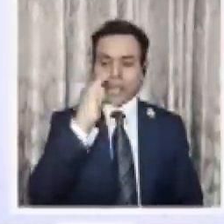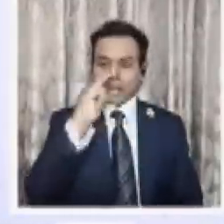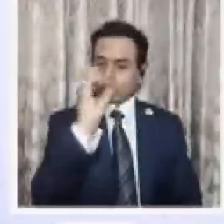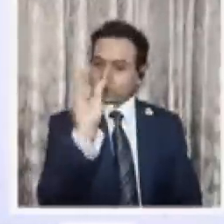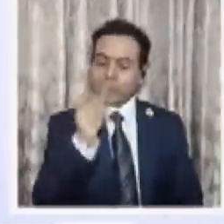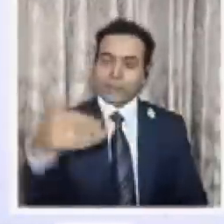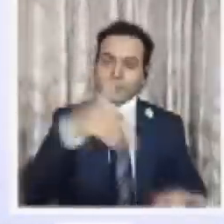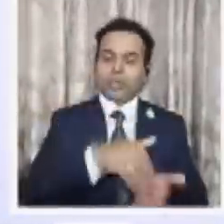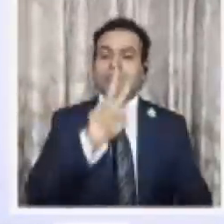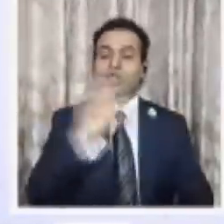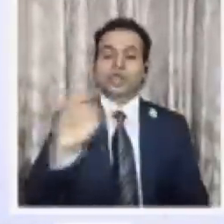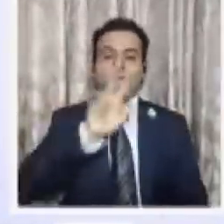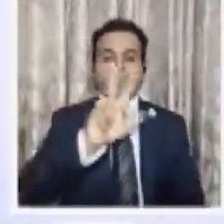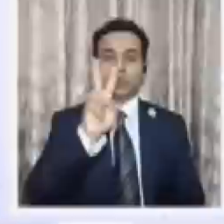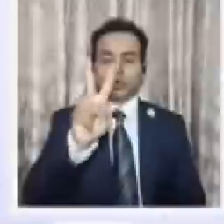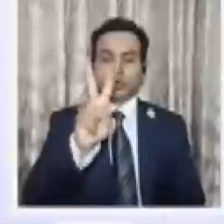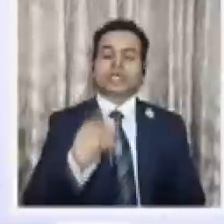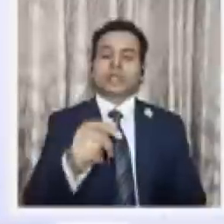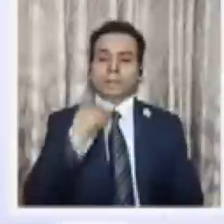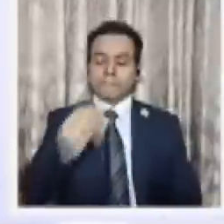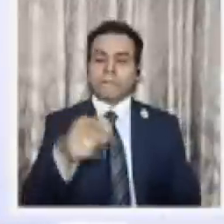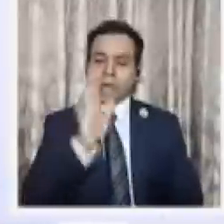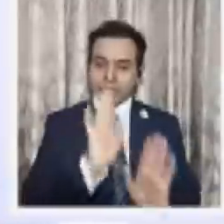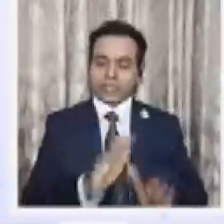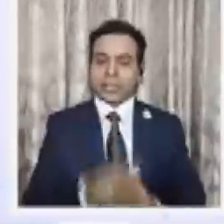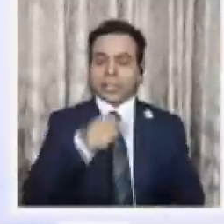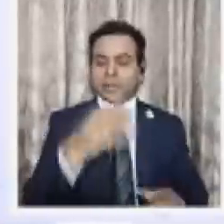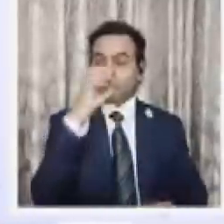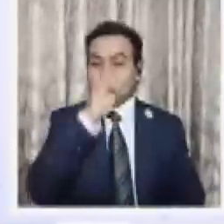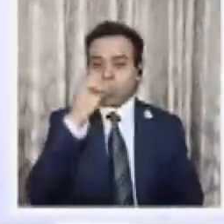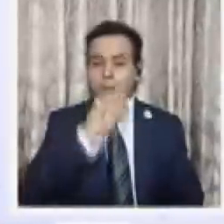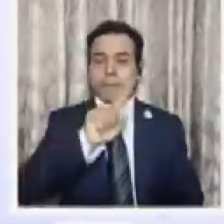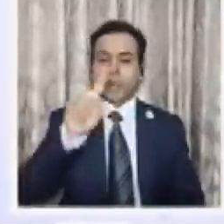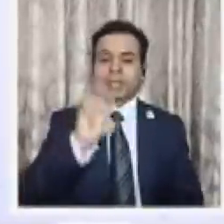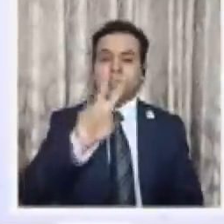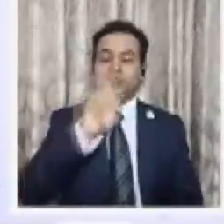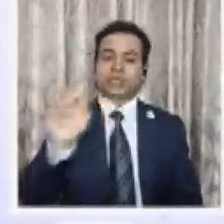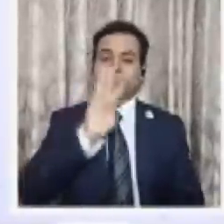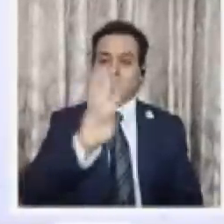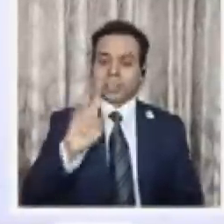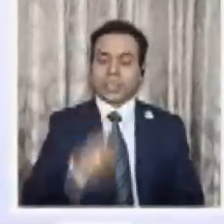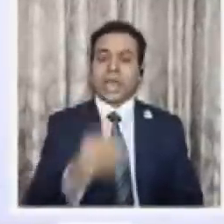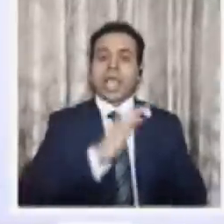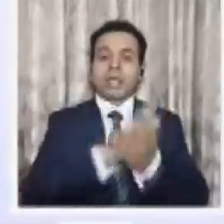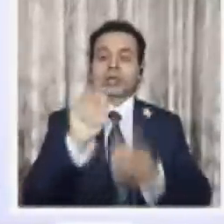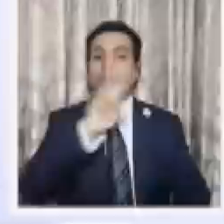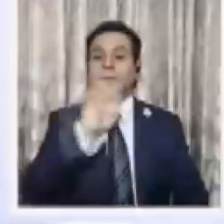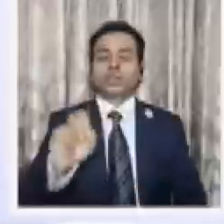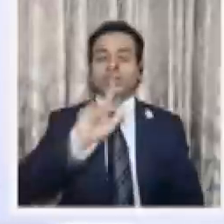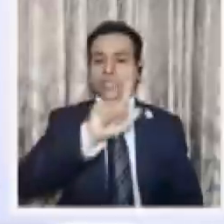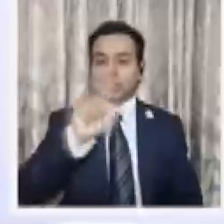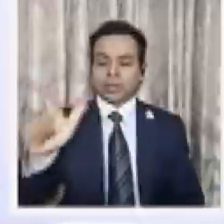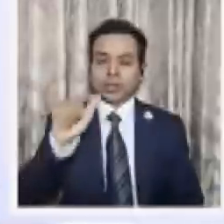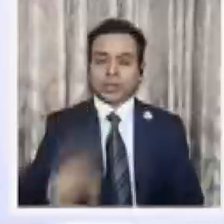জন, সারা দেশে আইসিইউ সজ্জা 511টি এবং রোগী ভর্তি আছে 282 জন। সারা দেশে অক্সিজেন সিলিন্ডারের